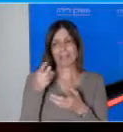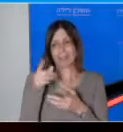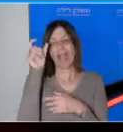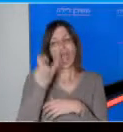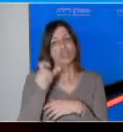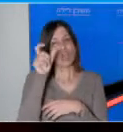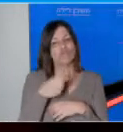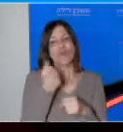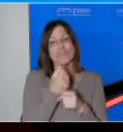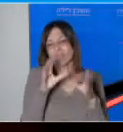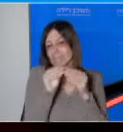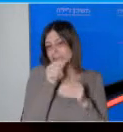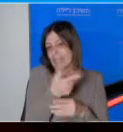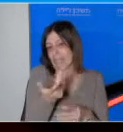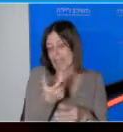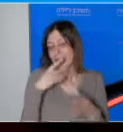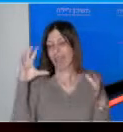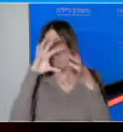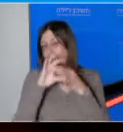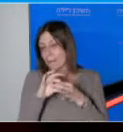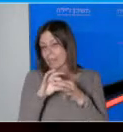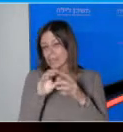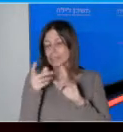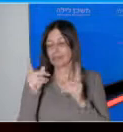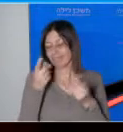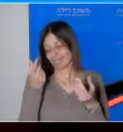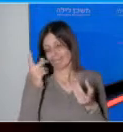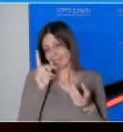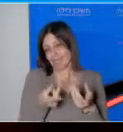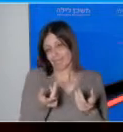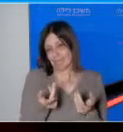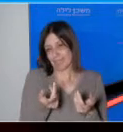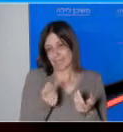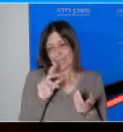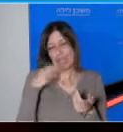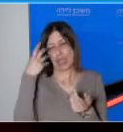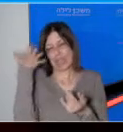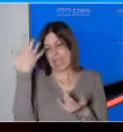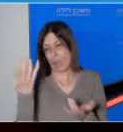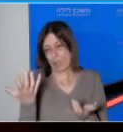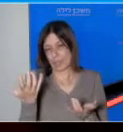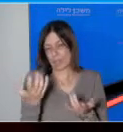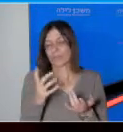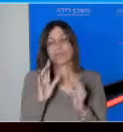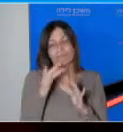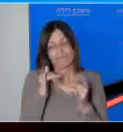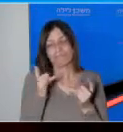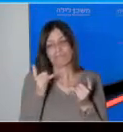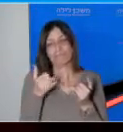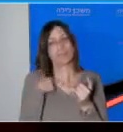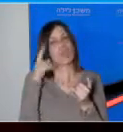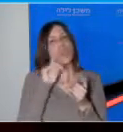האנשים שעובדים עם אתי קרייף, אז לחבר את הקו לא צריך, שוב, לא צריך להיות איזה גאון גדול, מה שכן, אני